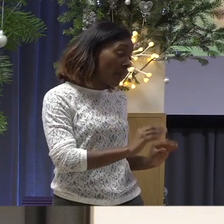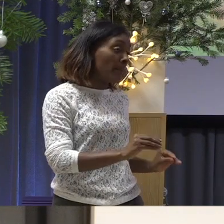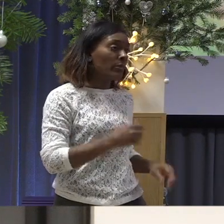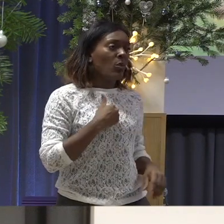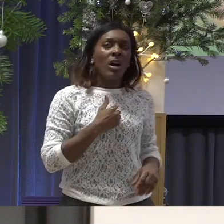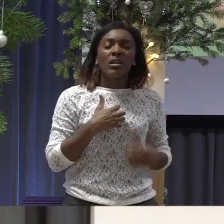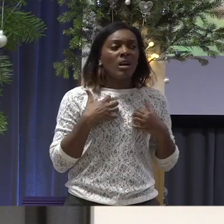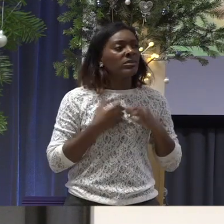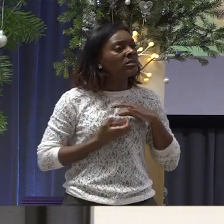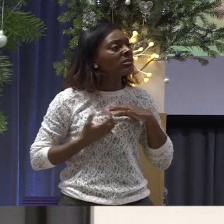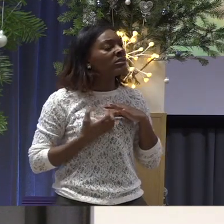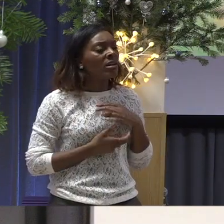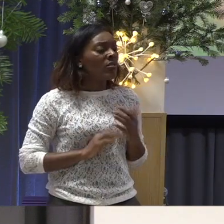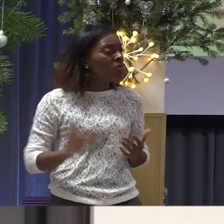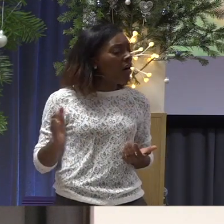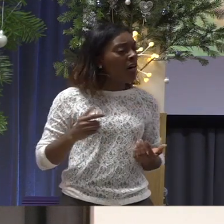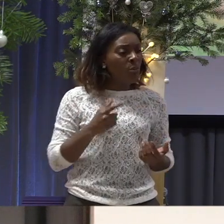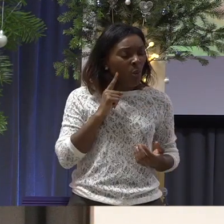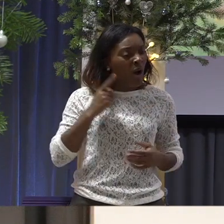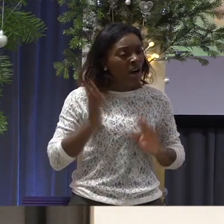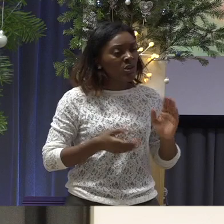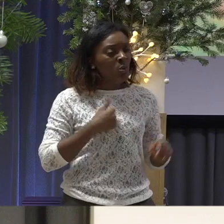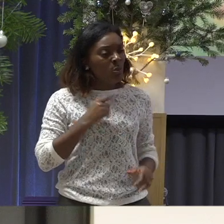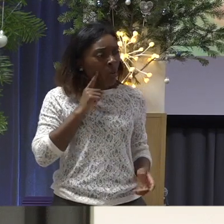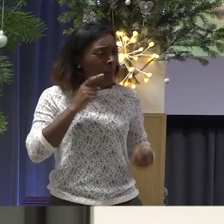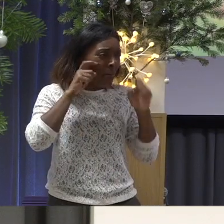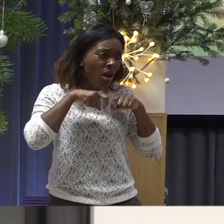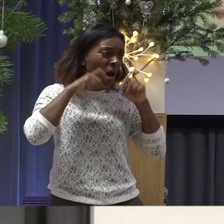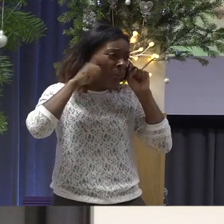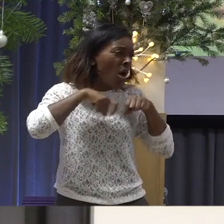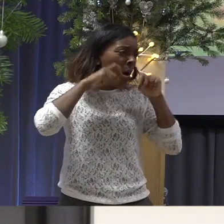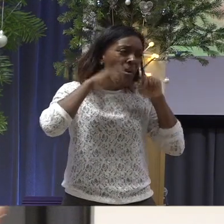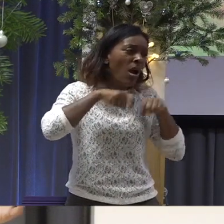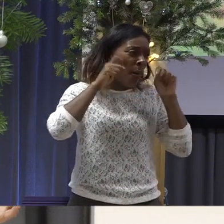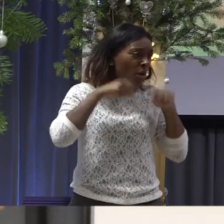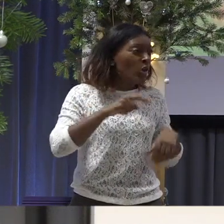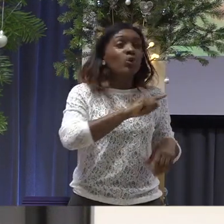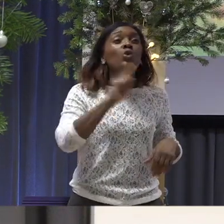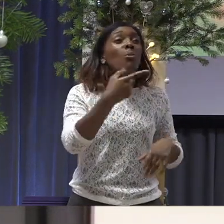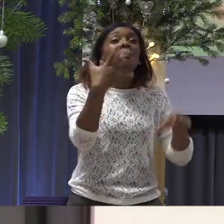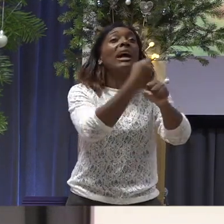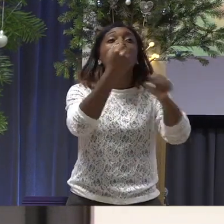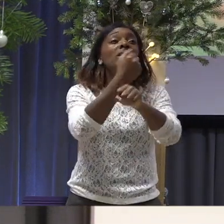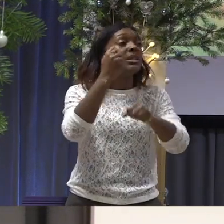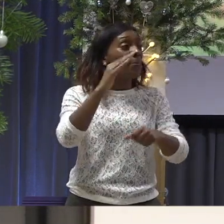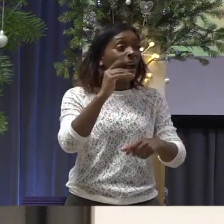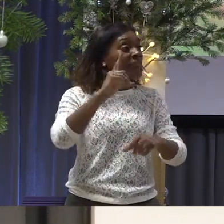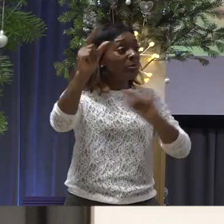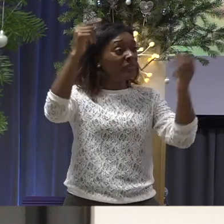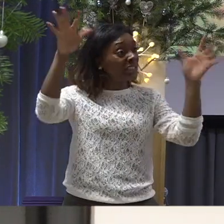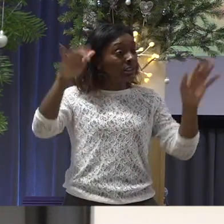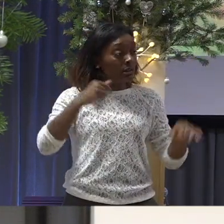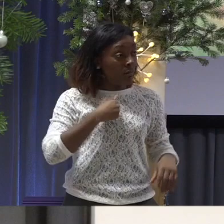Je disais, bon, lui me raconte des histoires, je ne voulais pas l'écouter. Je pleurais. Et j'avais tous mes jeunes, j'avais un groupe d'environ 100 personnes.